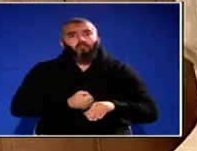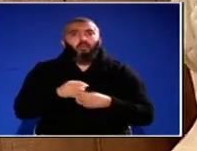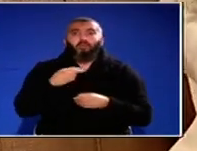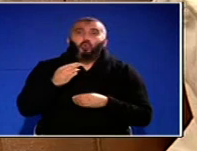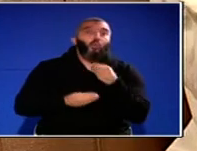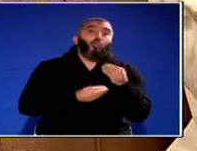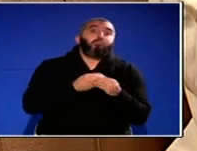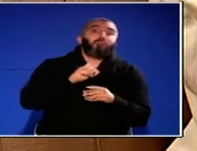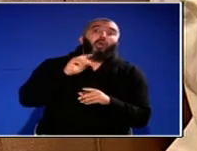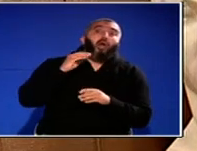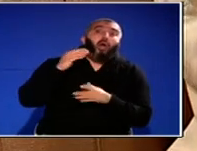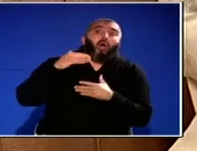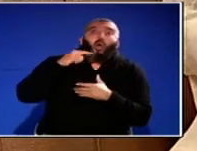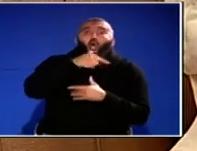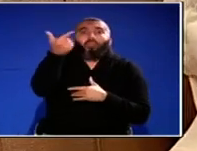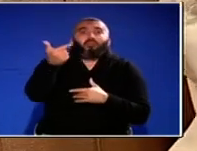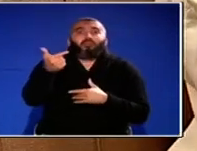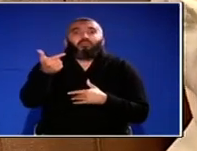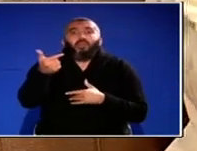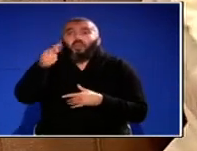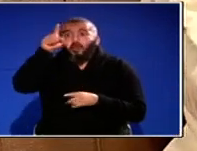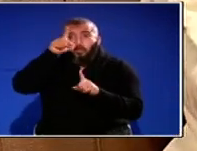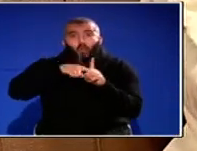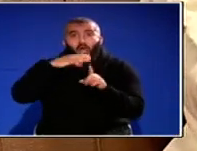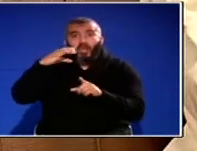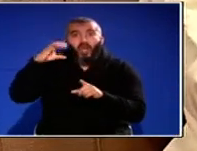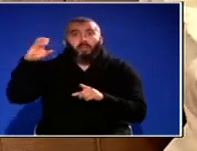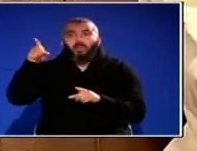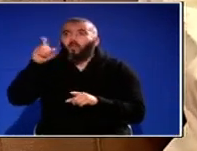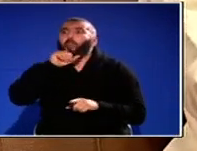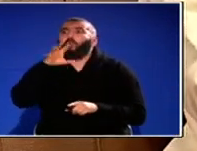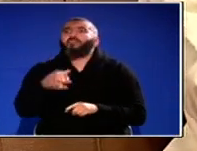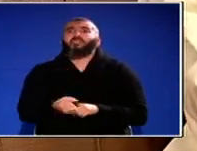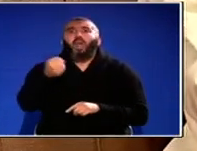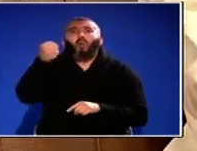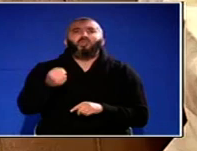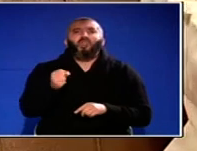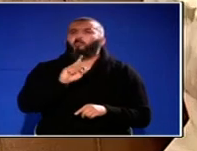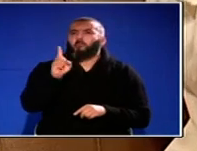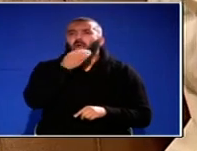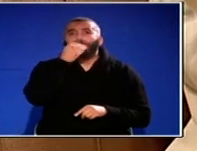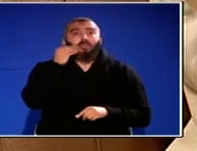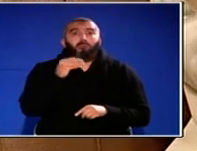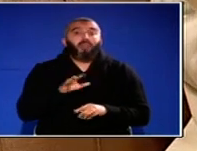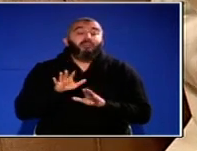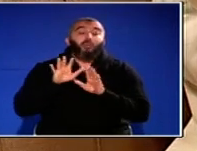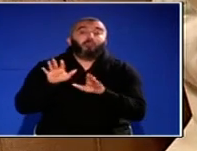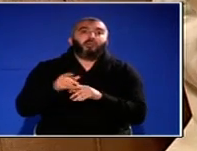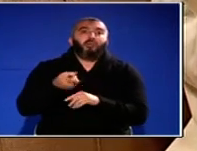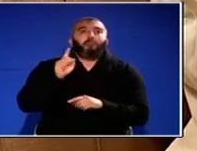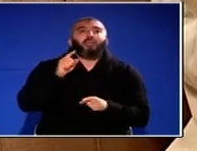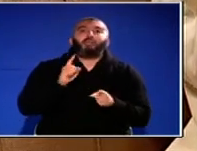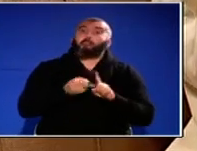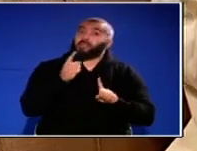أوله، وبعضهم قال حتى في آخره، وبعض العلماء قالوا لعله يكره له أن يكثر من الصوم